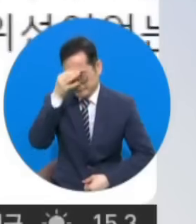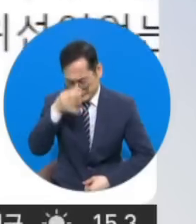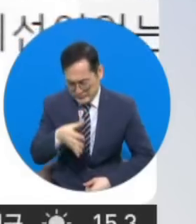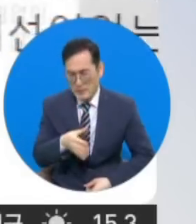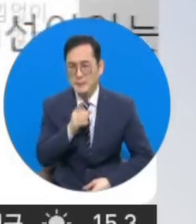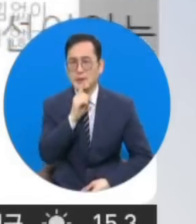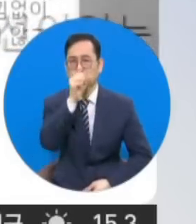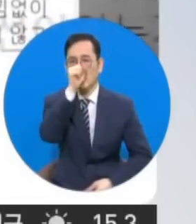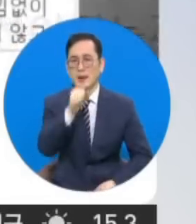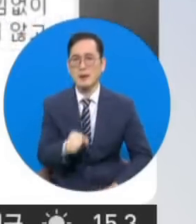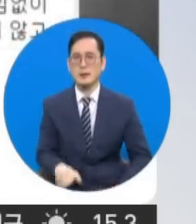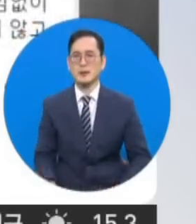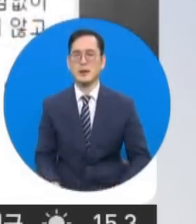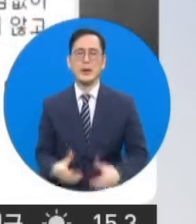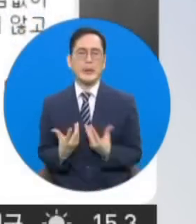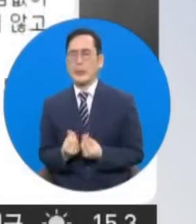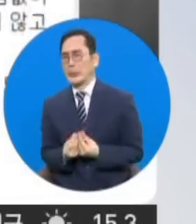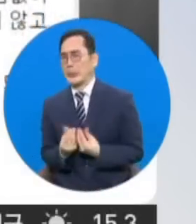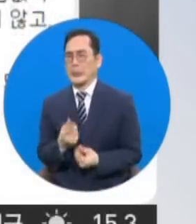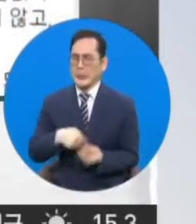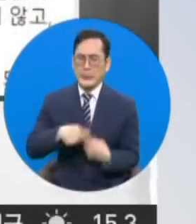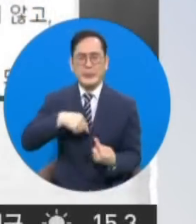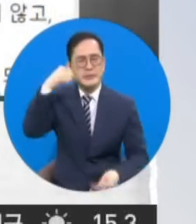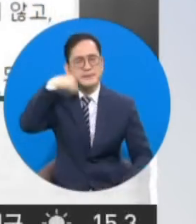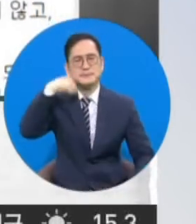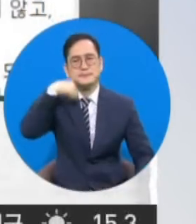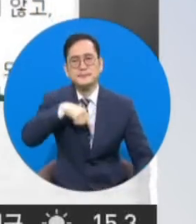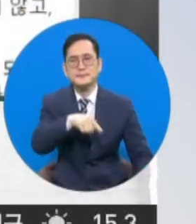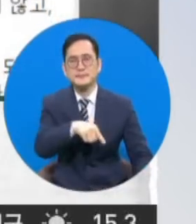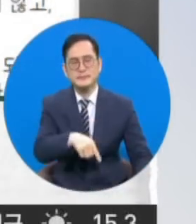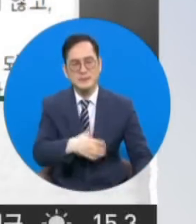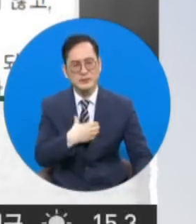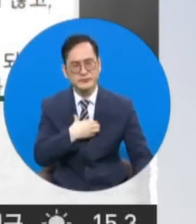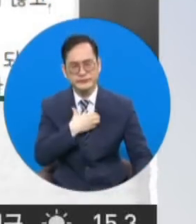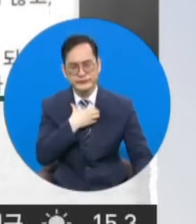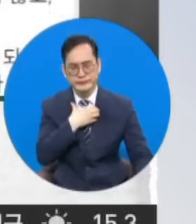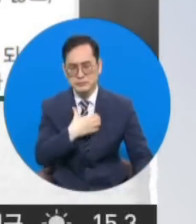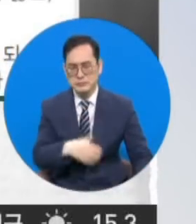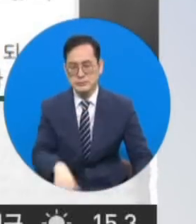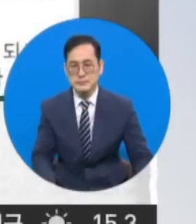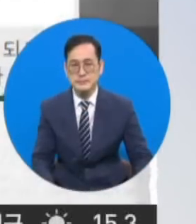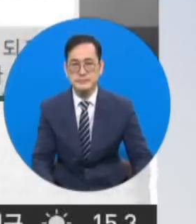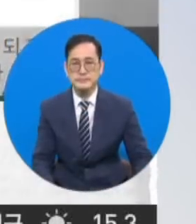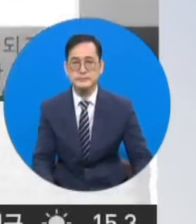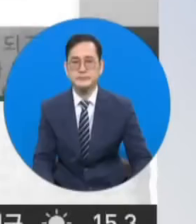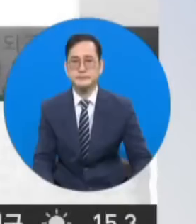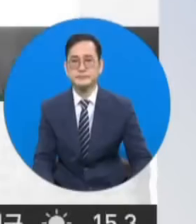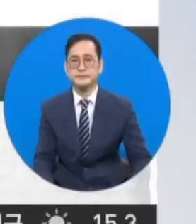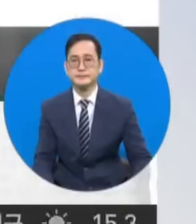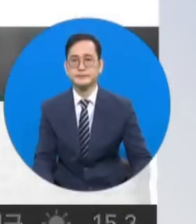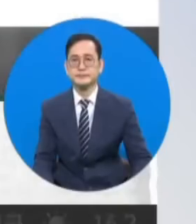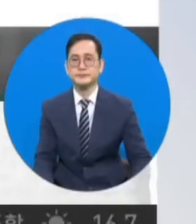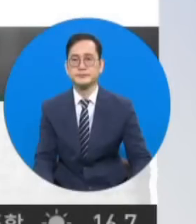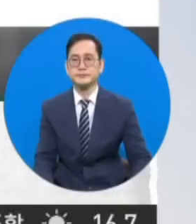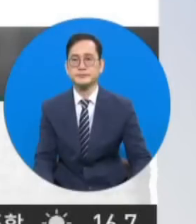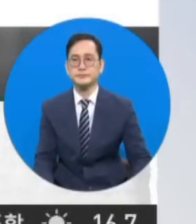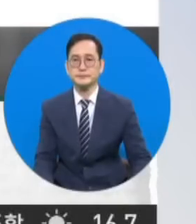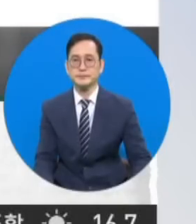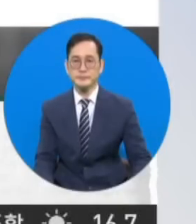맨날 진짜와 가짜 탈을 쓴 거 같은 저런 민낯들을 계속 우리 국민들이 봐야 되는지 저는 뭐 허탈하고